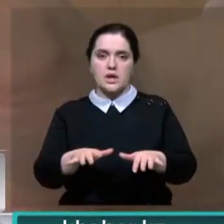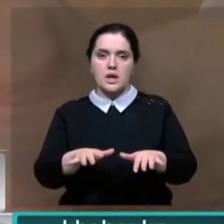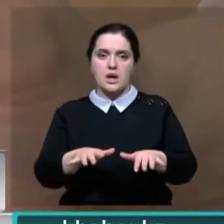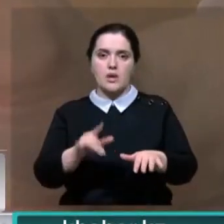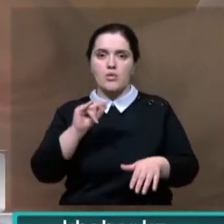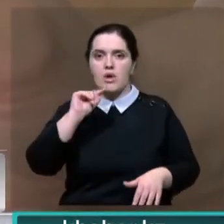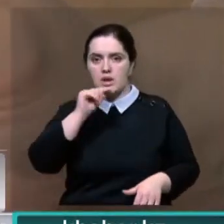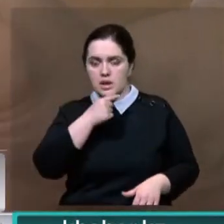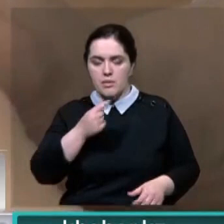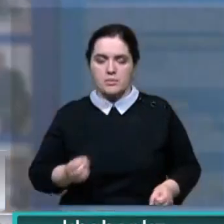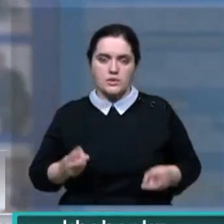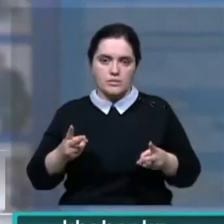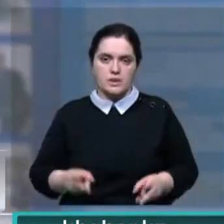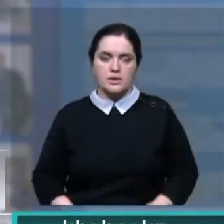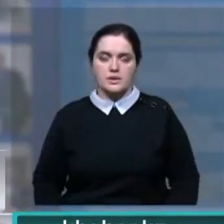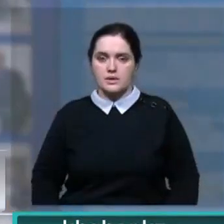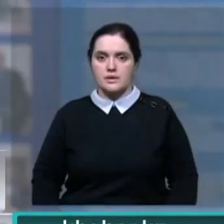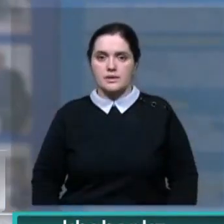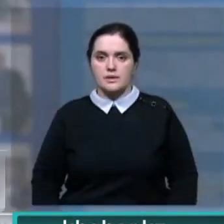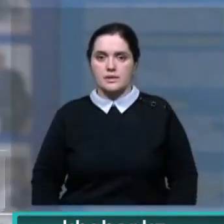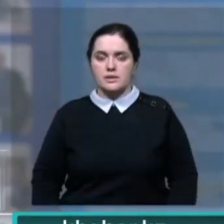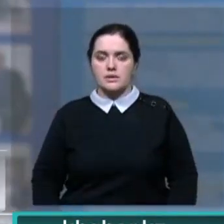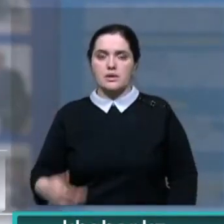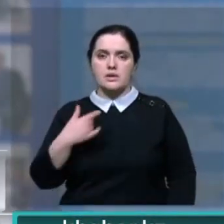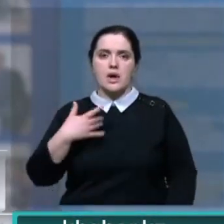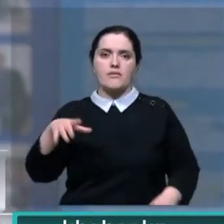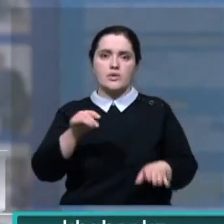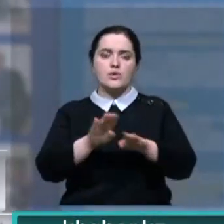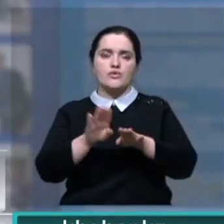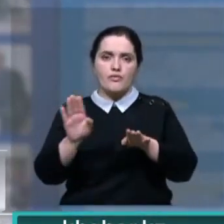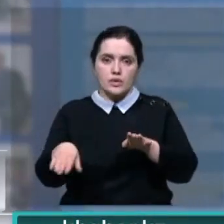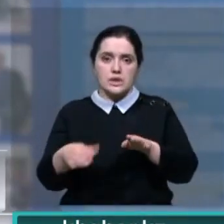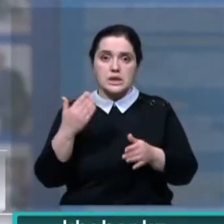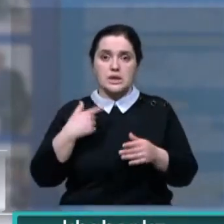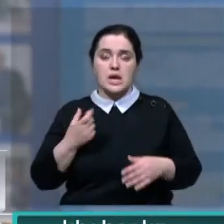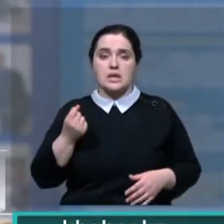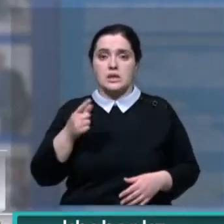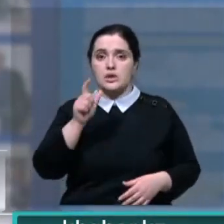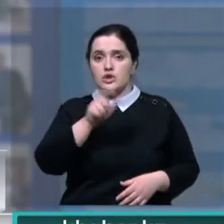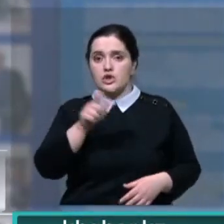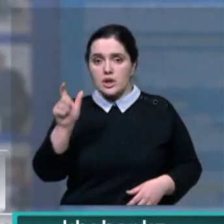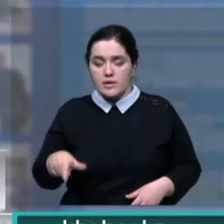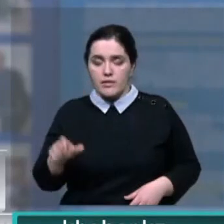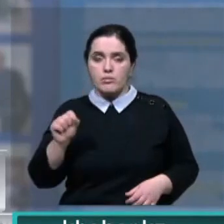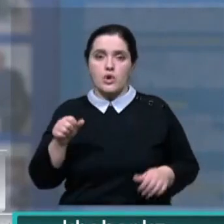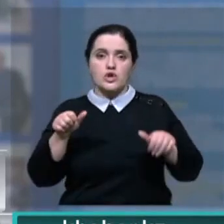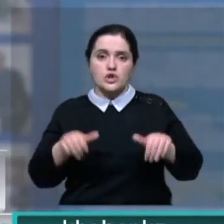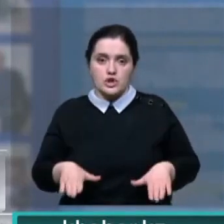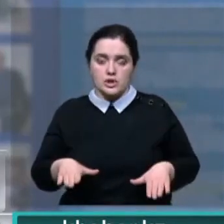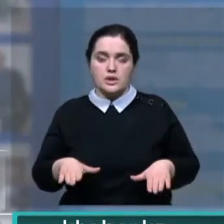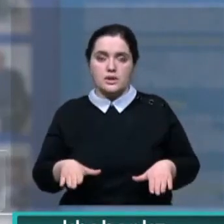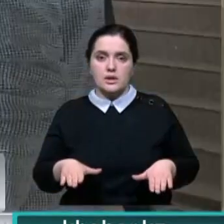и экономических преступлений. Нам всем свойственно делать оценки. И если нас несколько человек, то мы можем принять решение, которое